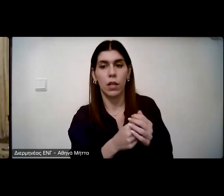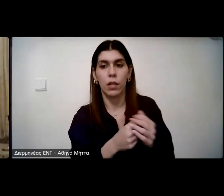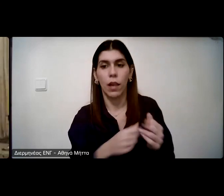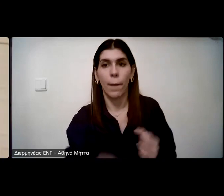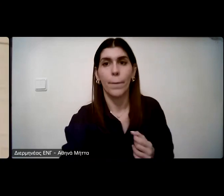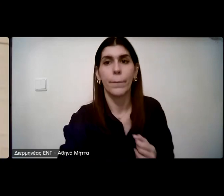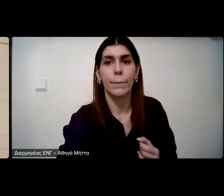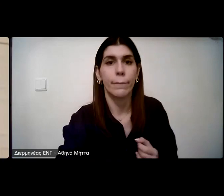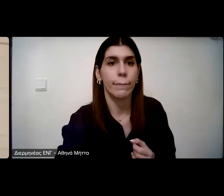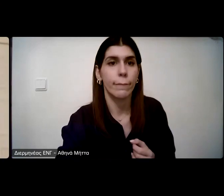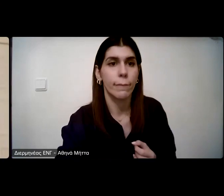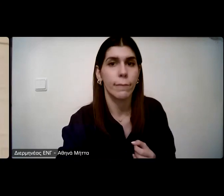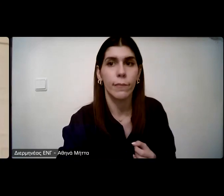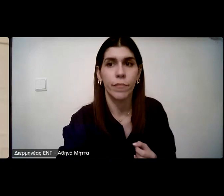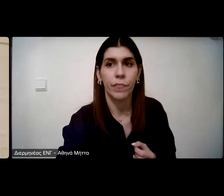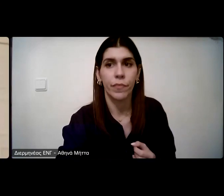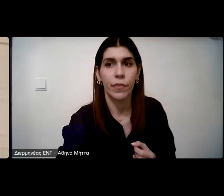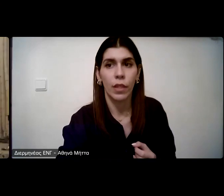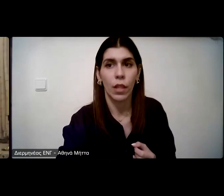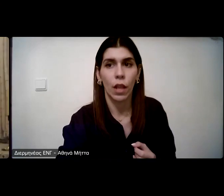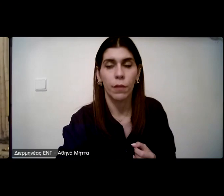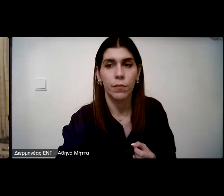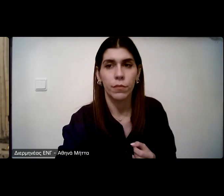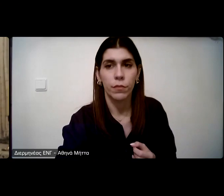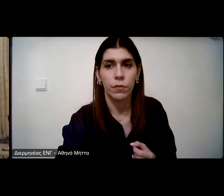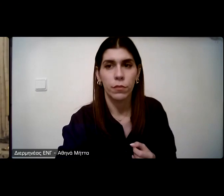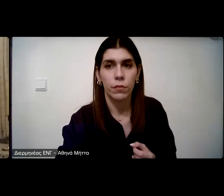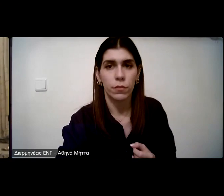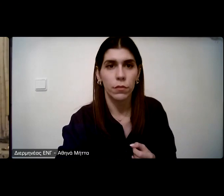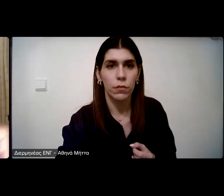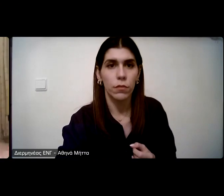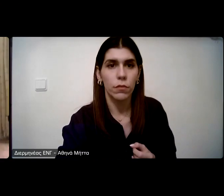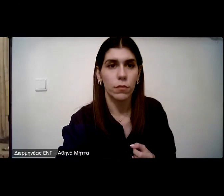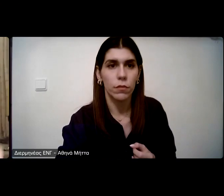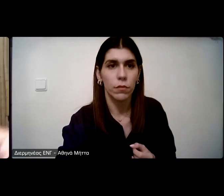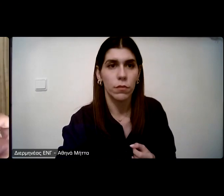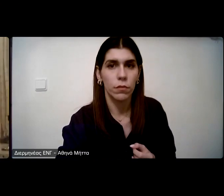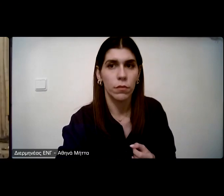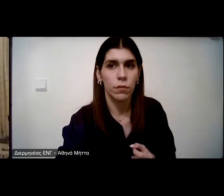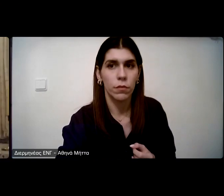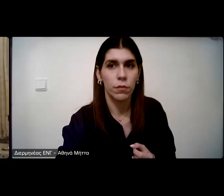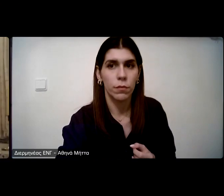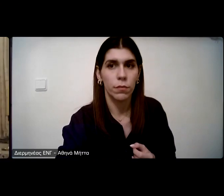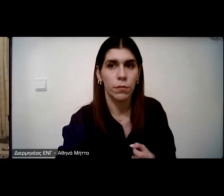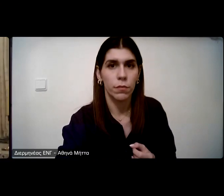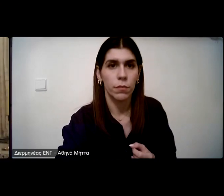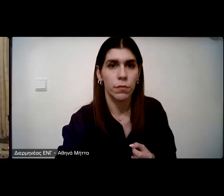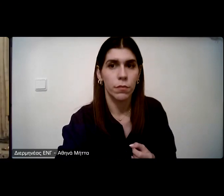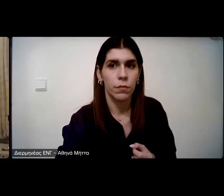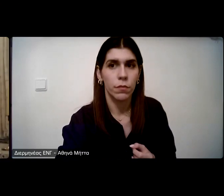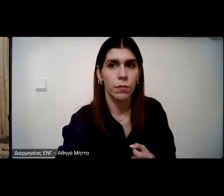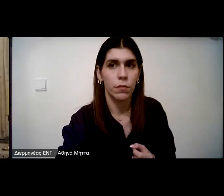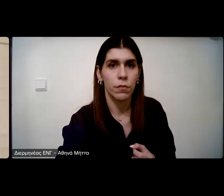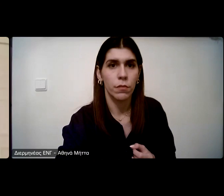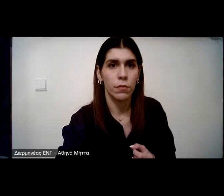Γίνεται επανέσεις αμέσως μετά να ολοκληρώσουμε αυτό το μικρό σημείο. Μισό λεπτό, Μαρία. Συζητάμε, κυρία